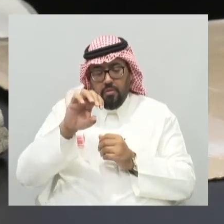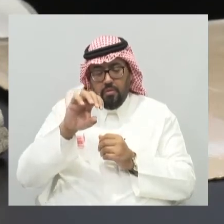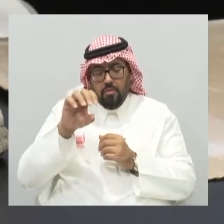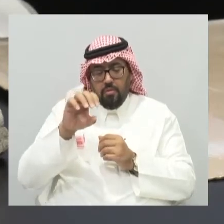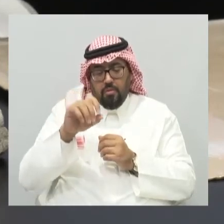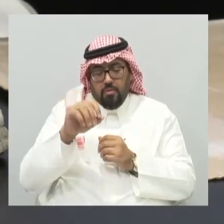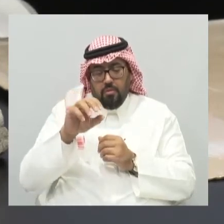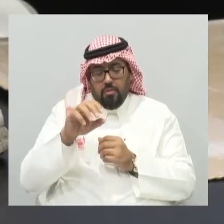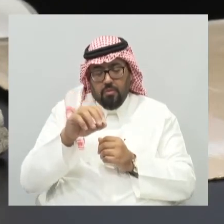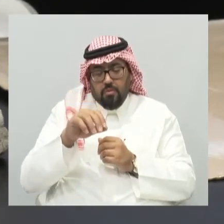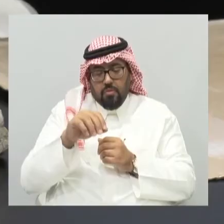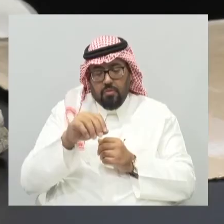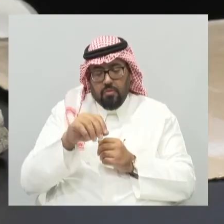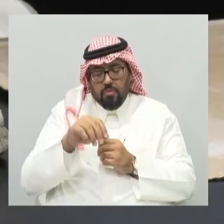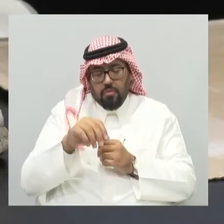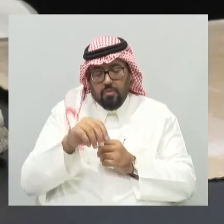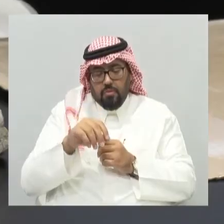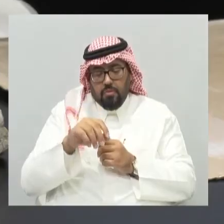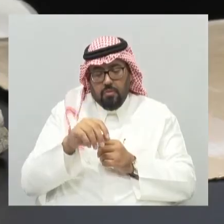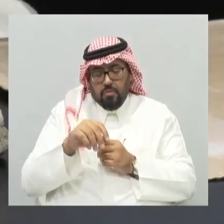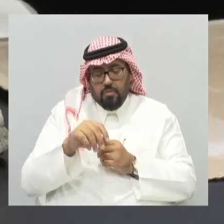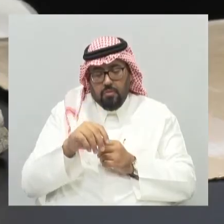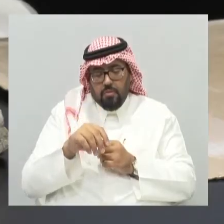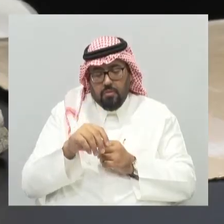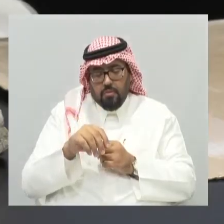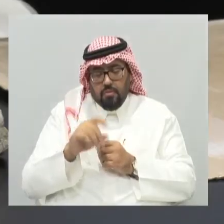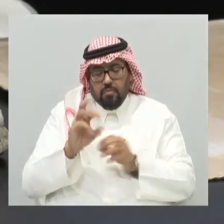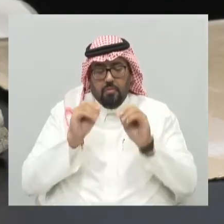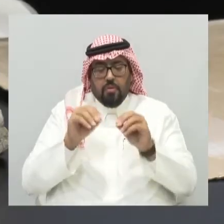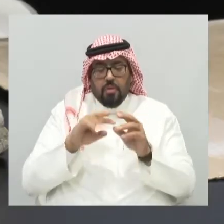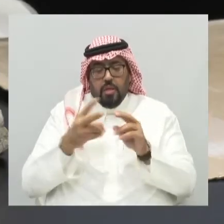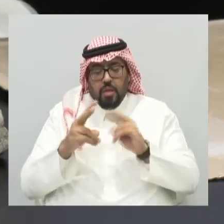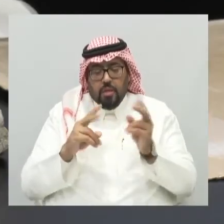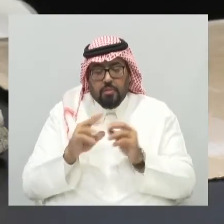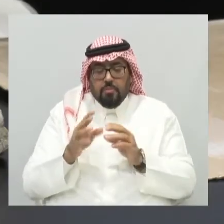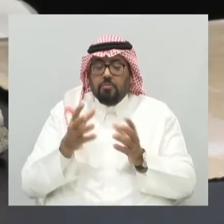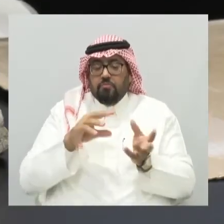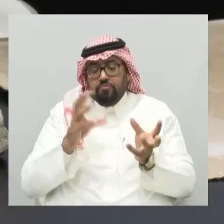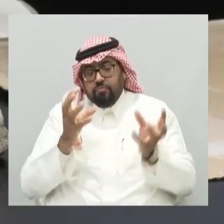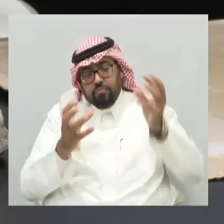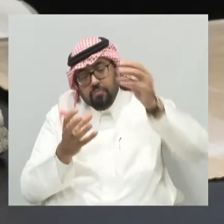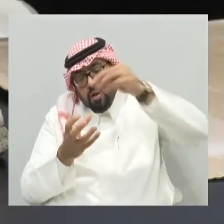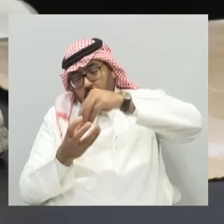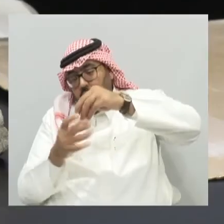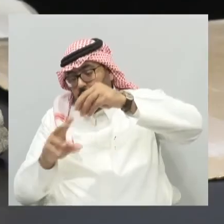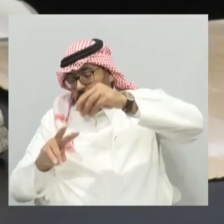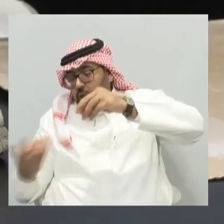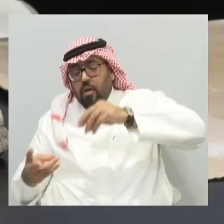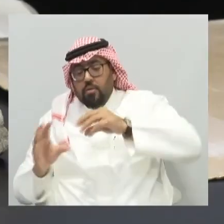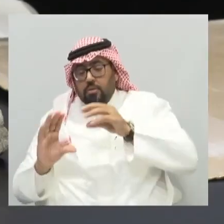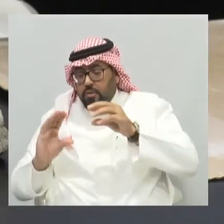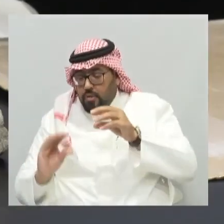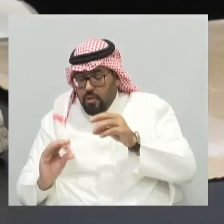الان هل تغير السائل هل تغير شكله نعم تغير شكل السائل